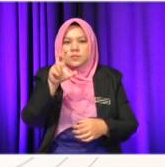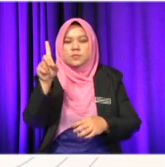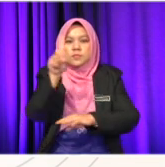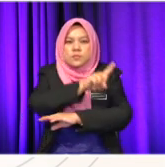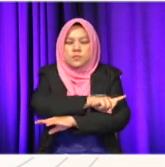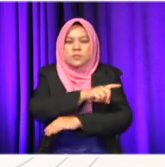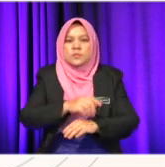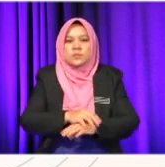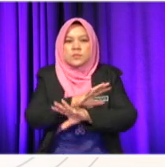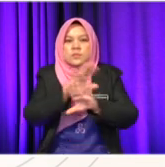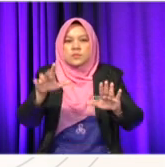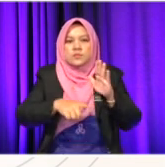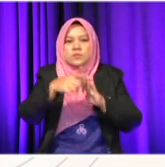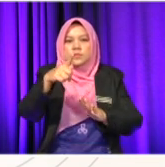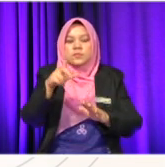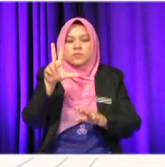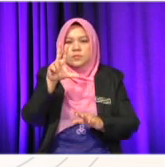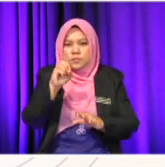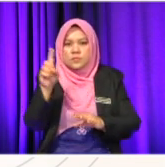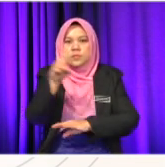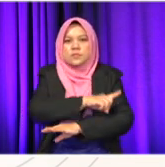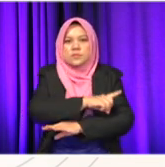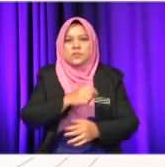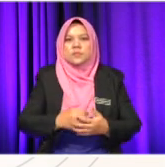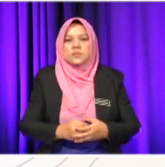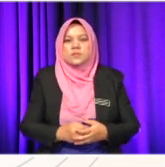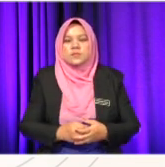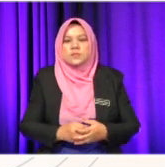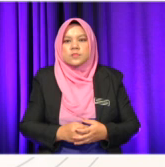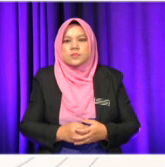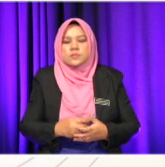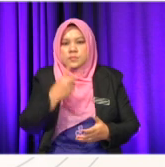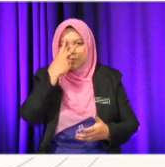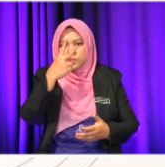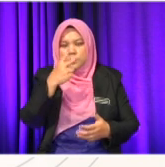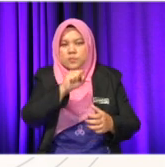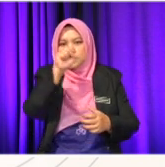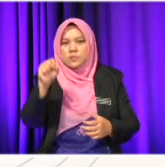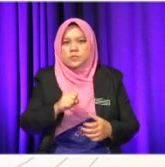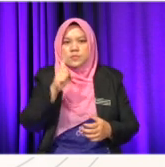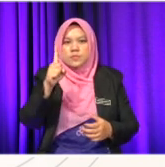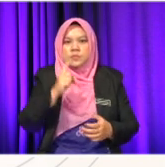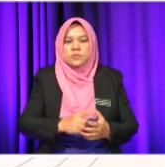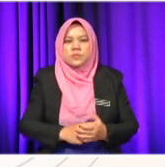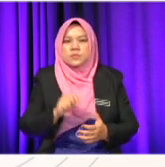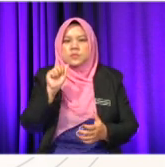jangan lebih daripada 30 hari Oke kita tengok soalnya yang pertama